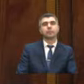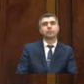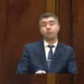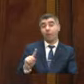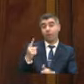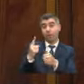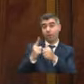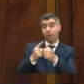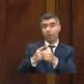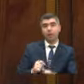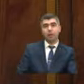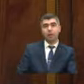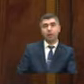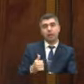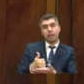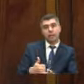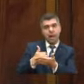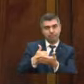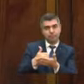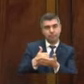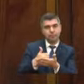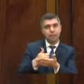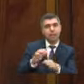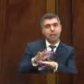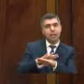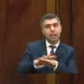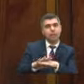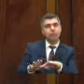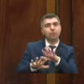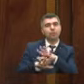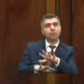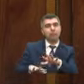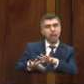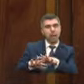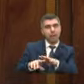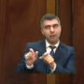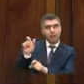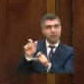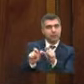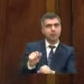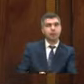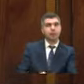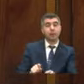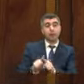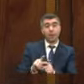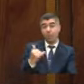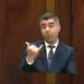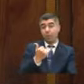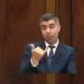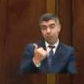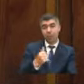أولا بمواصلة دعم السياسات الاجتماعية، وذلك وعيا منا